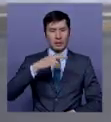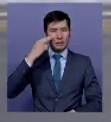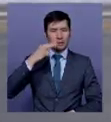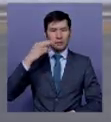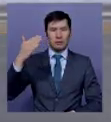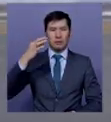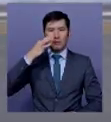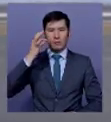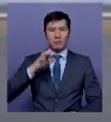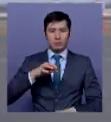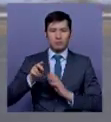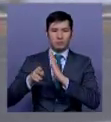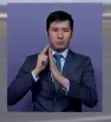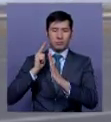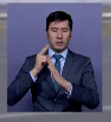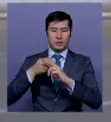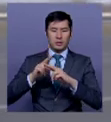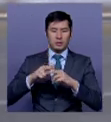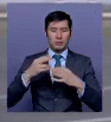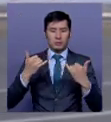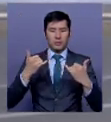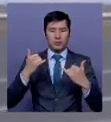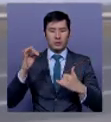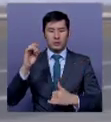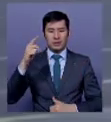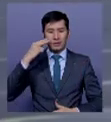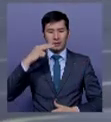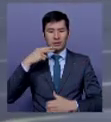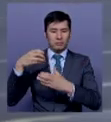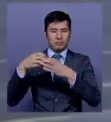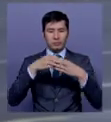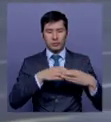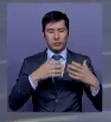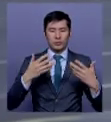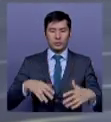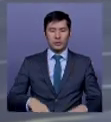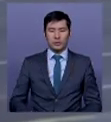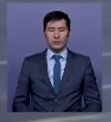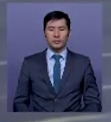жүгінуді жөн көріп отыр. Аспан асты елінен дәрігерлер алдыртты.